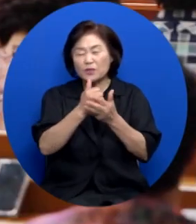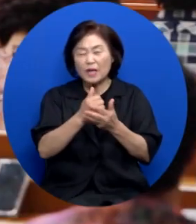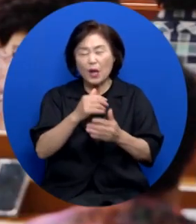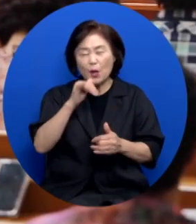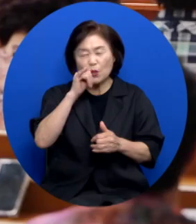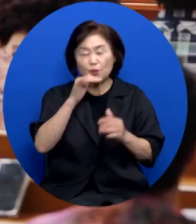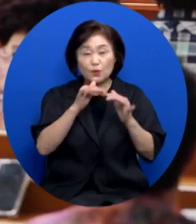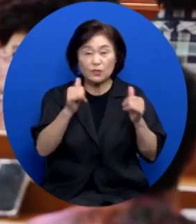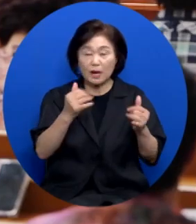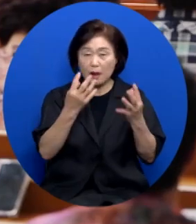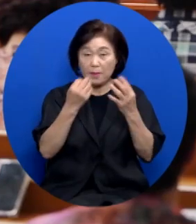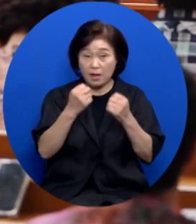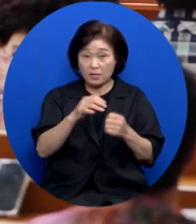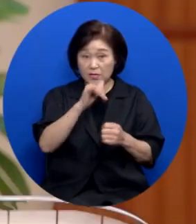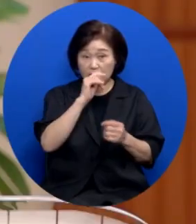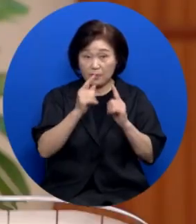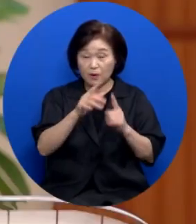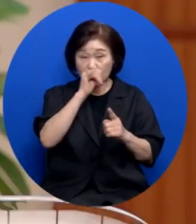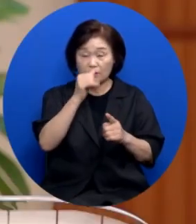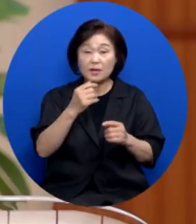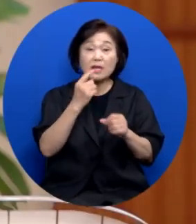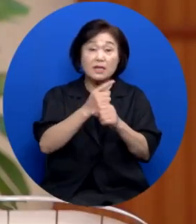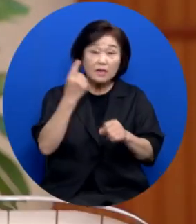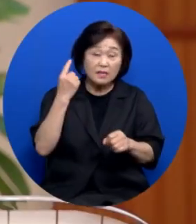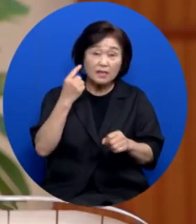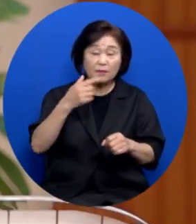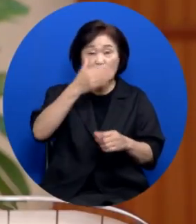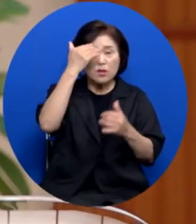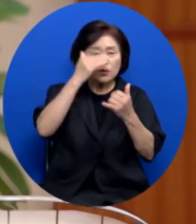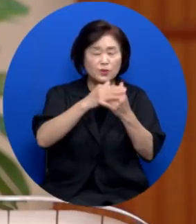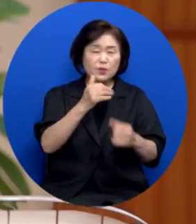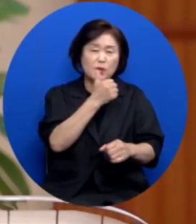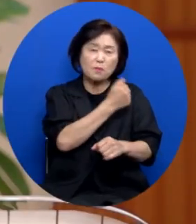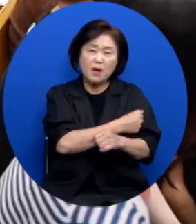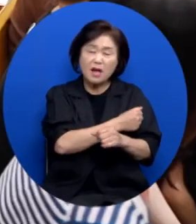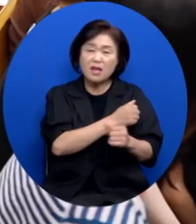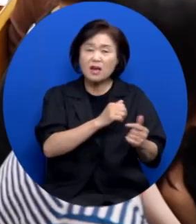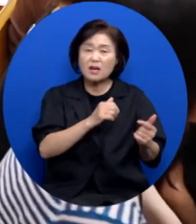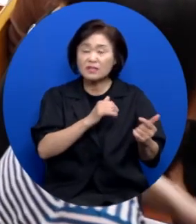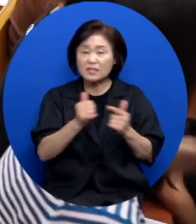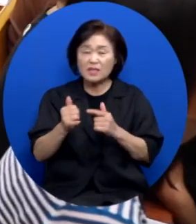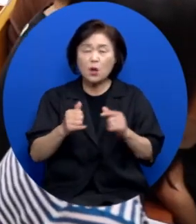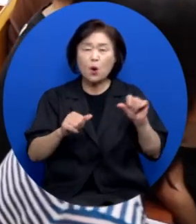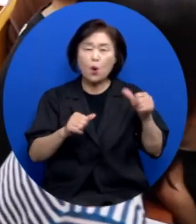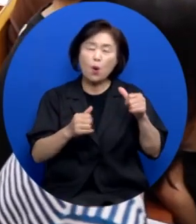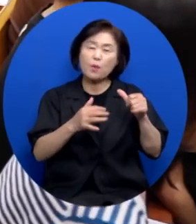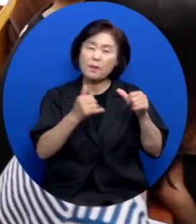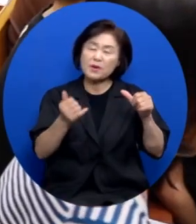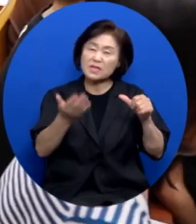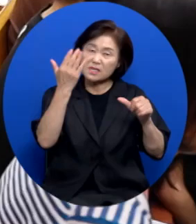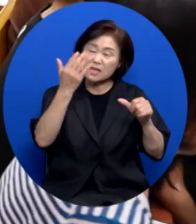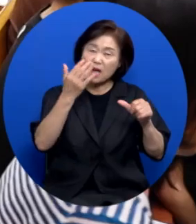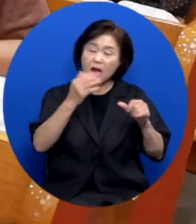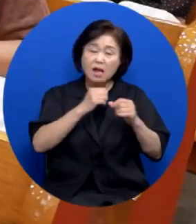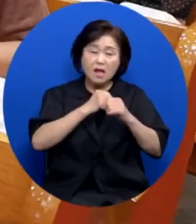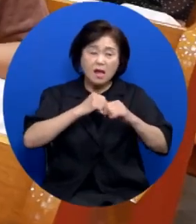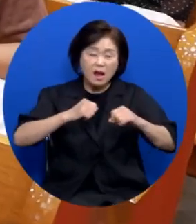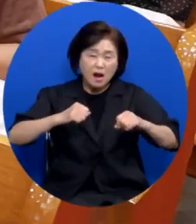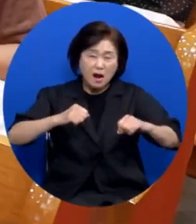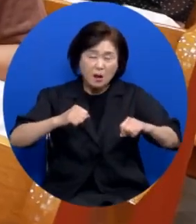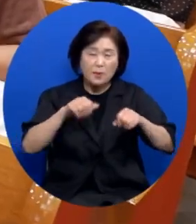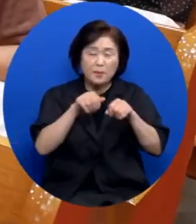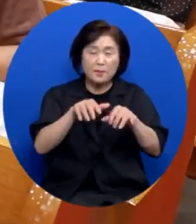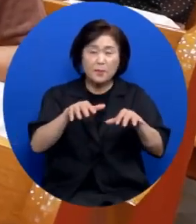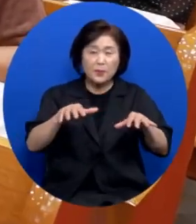염두해 둬야 한다며 이미 작년에만 청소년 마약사범이 500명을 넘은 것을 들어 광범위하게 범적 가는